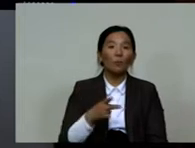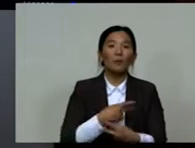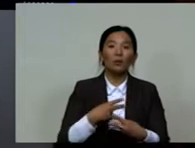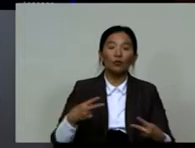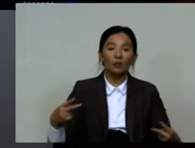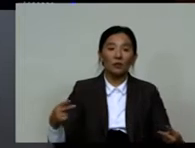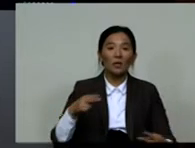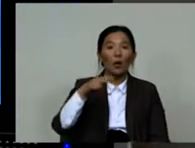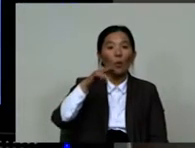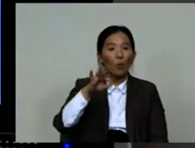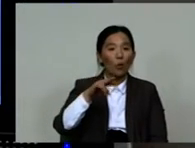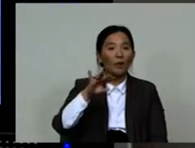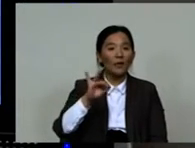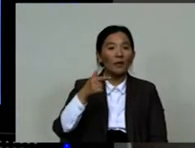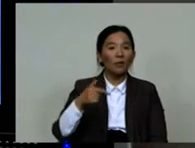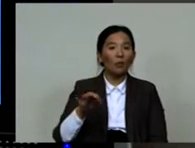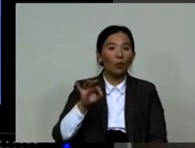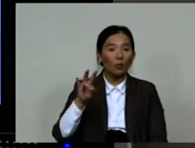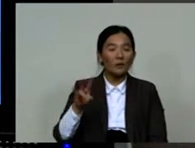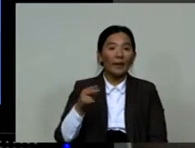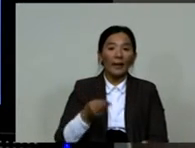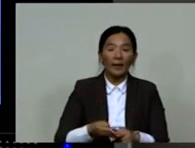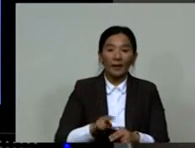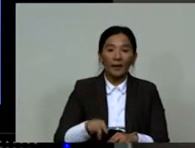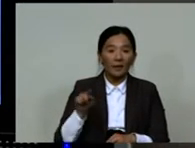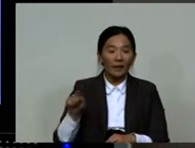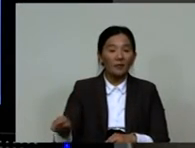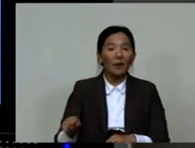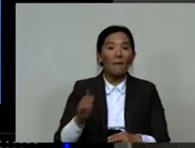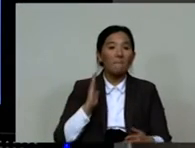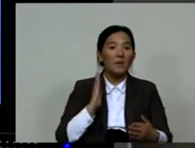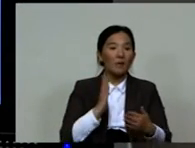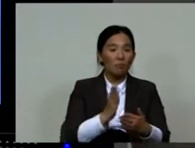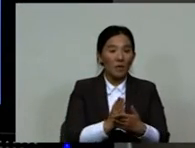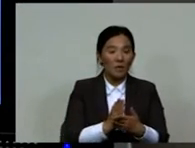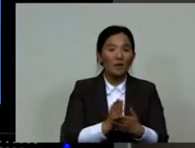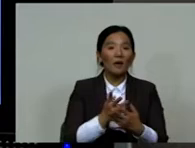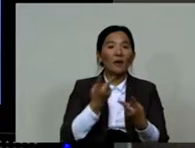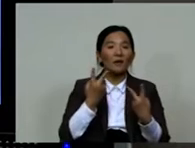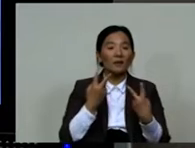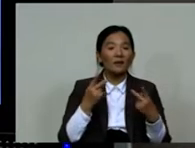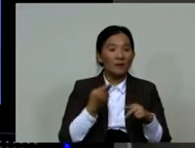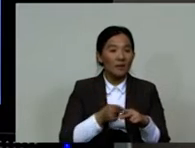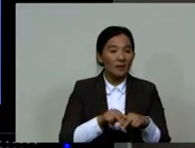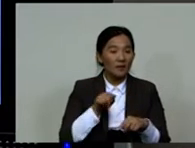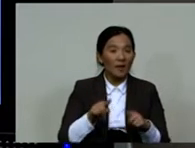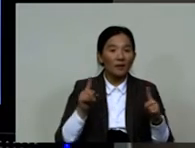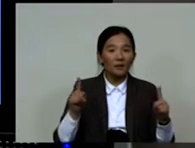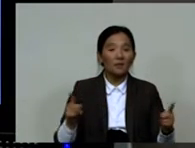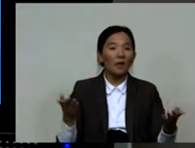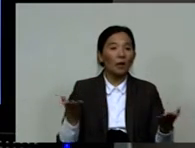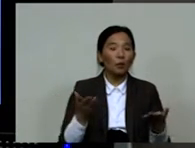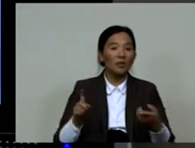получилось полигон. То есть это прямые да, отрезки, которые